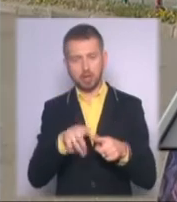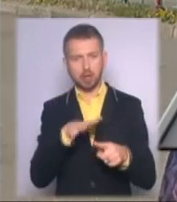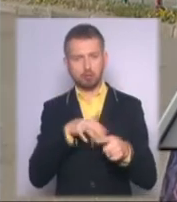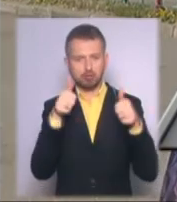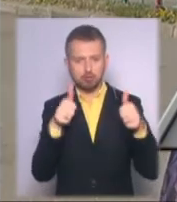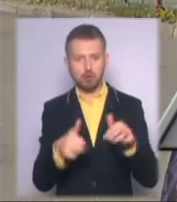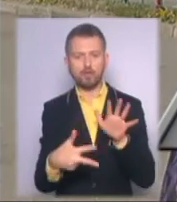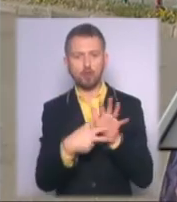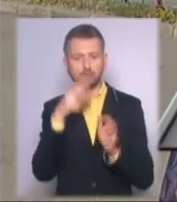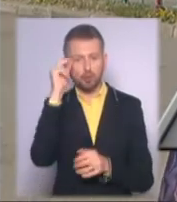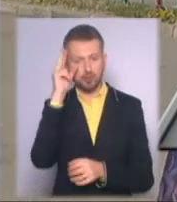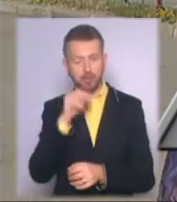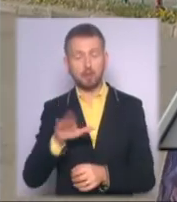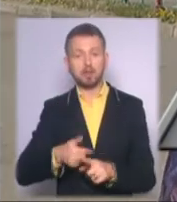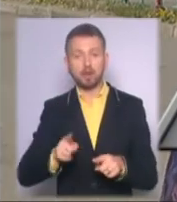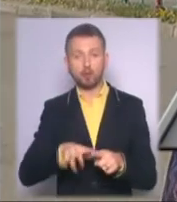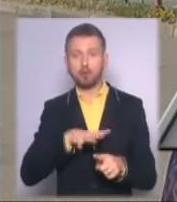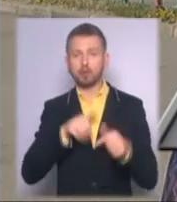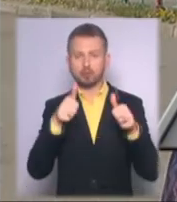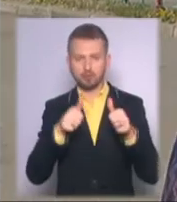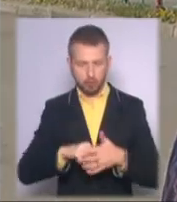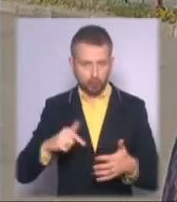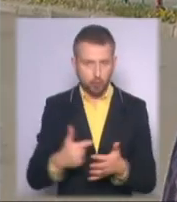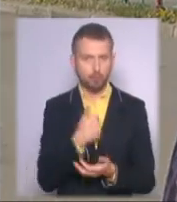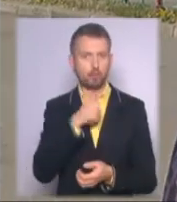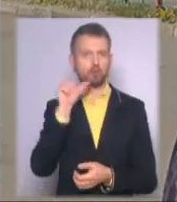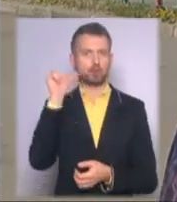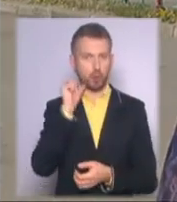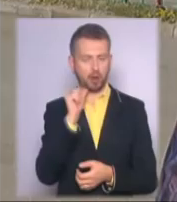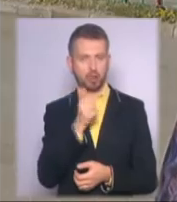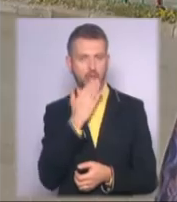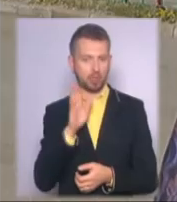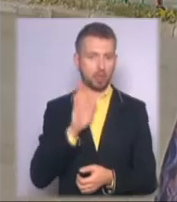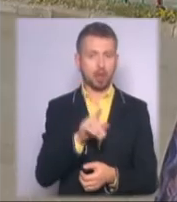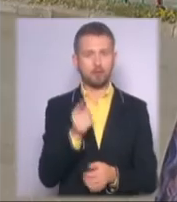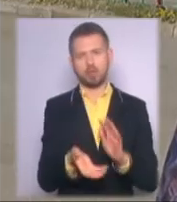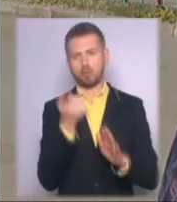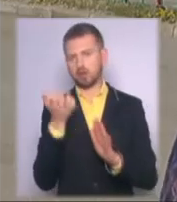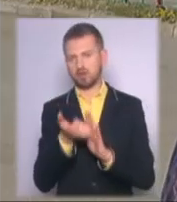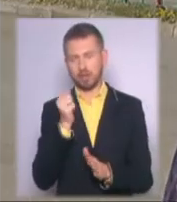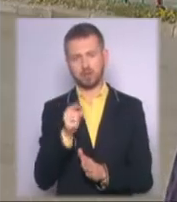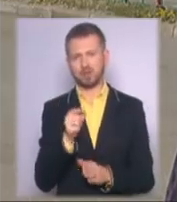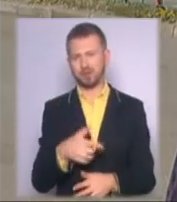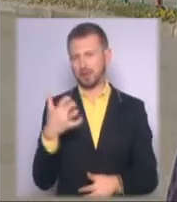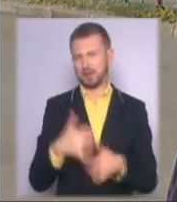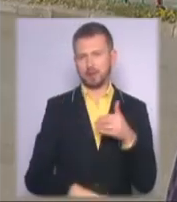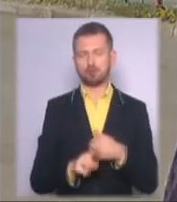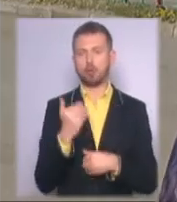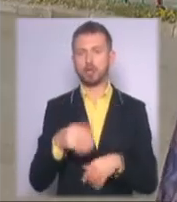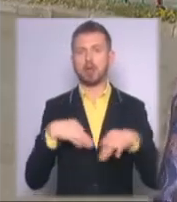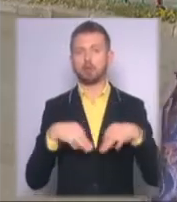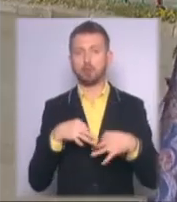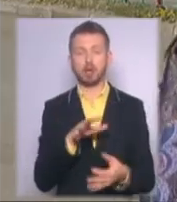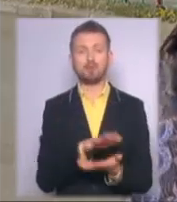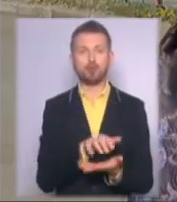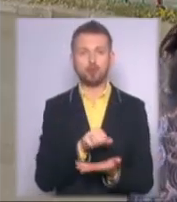8 квітня. Після цього воно було приклеєно ще раз знову вчора. І вони їх просто позривали. Вони не реагують на те, що їхній автомобіль